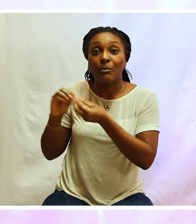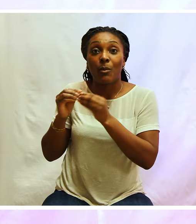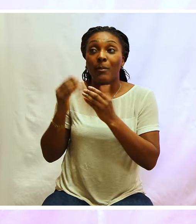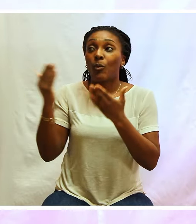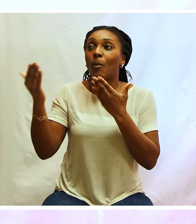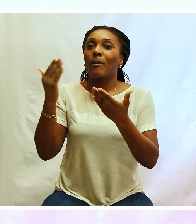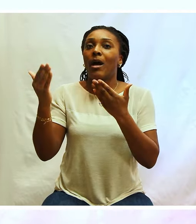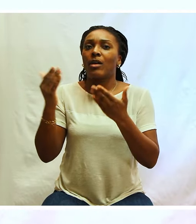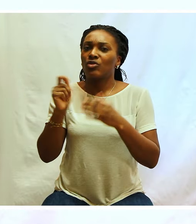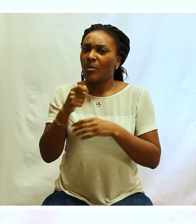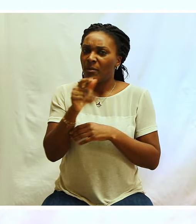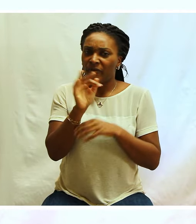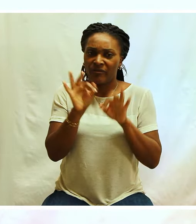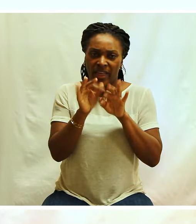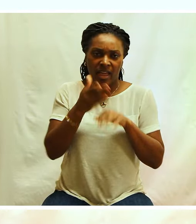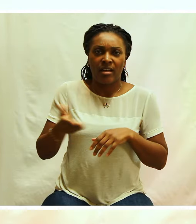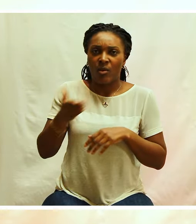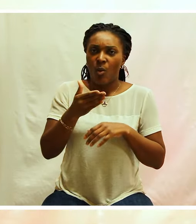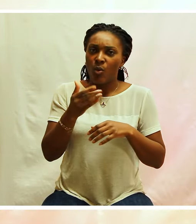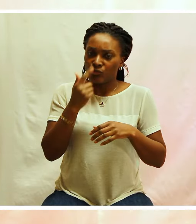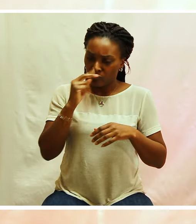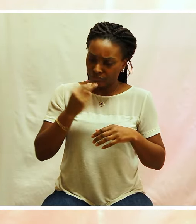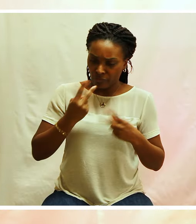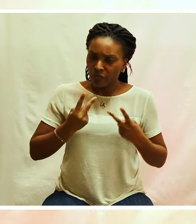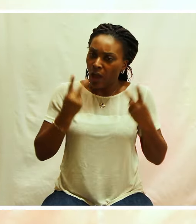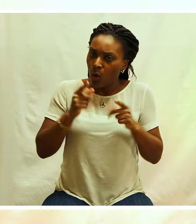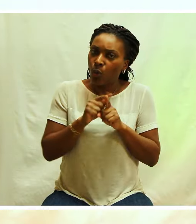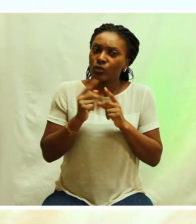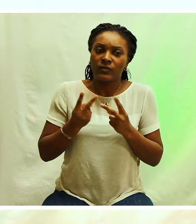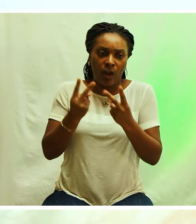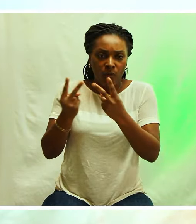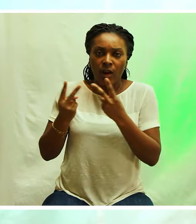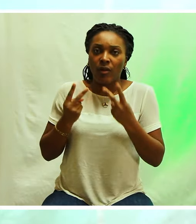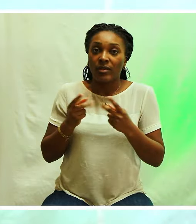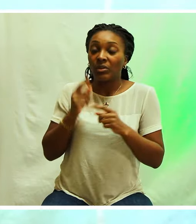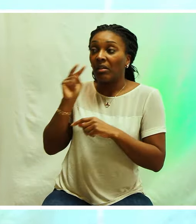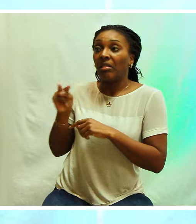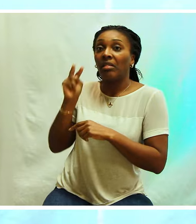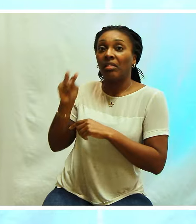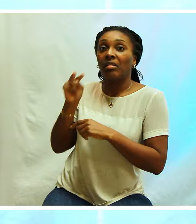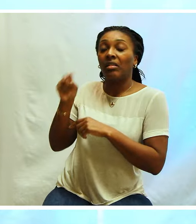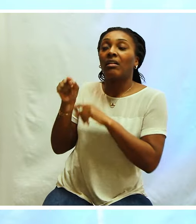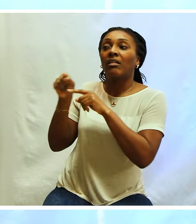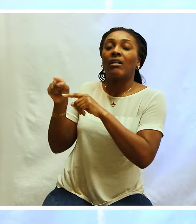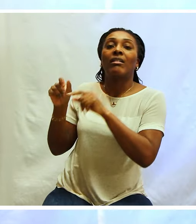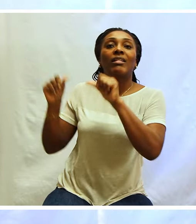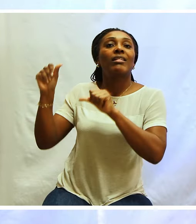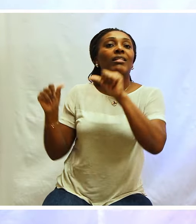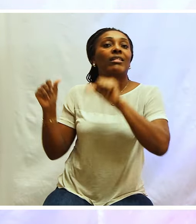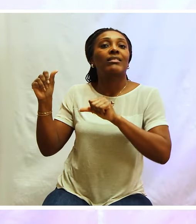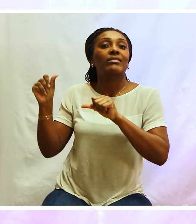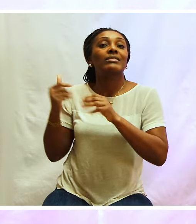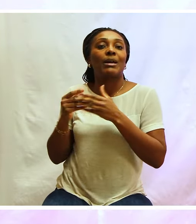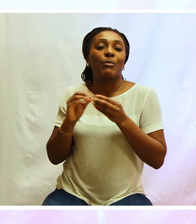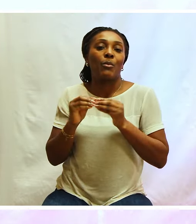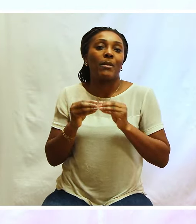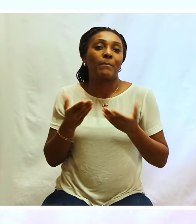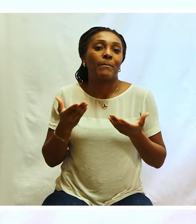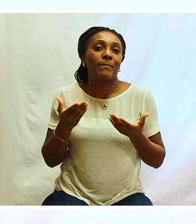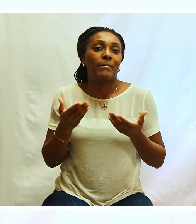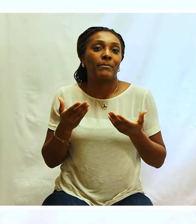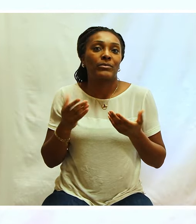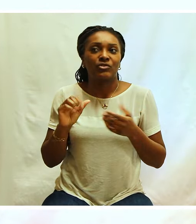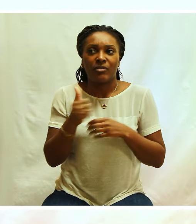et essayent de lui faire du mal pour essayer quelque part de prendre la place. Et c'est pas comme ça que Dieu nous appelle à vivre.